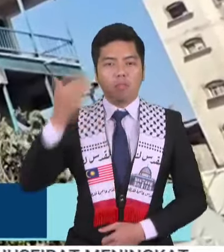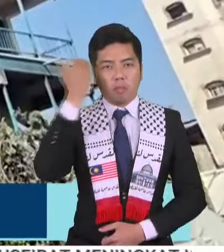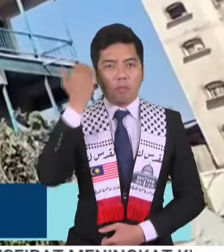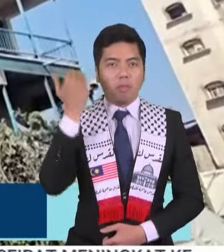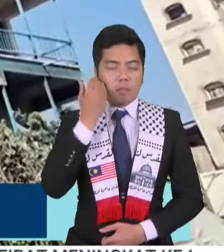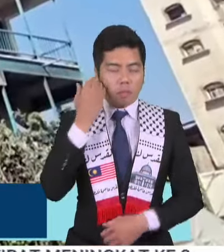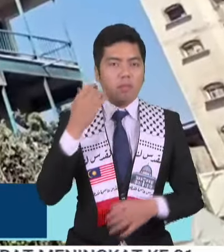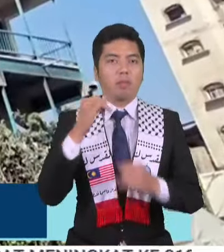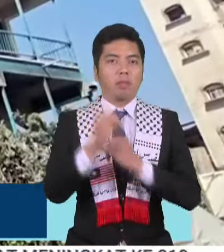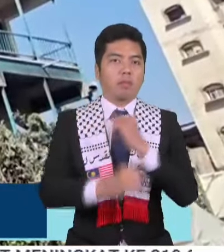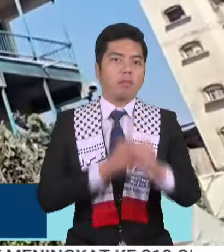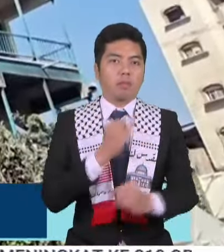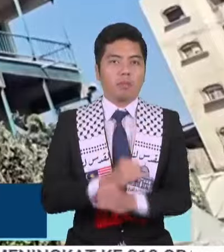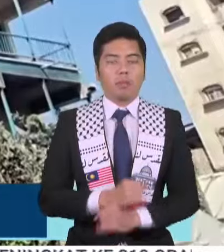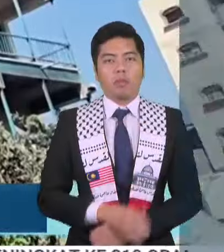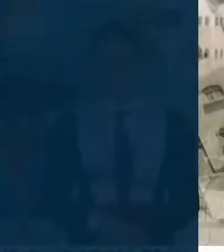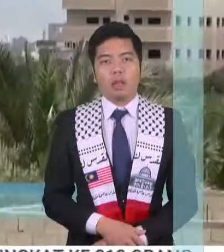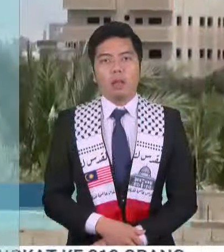Keadilan Antarabangsa.